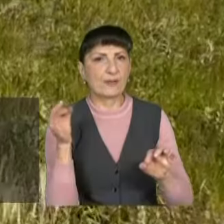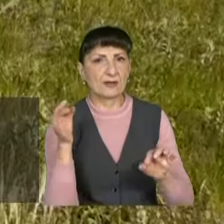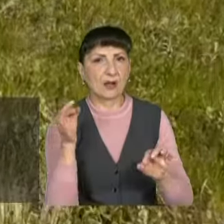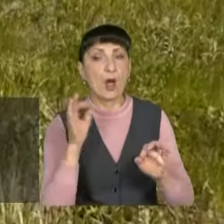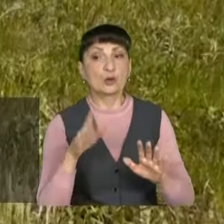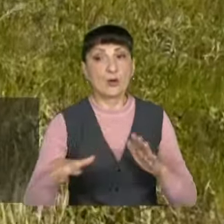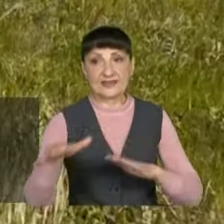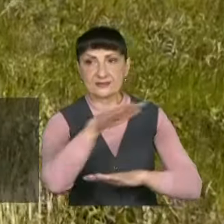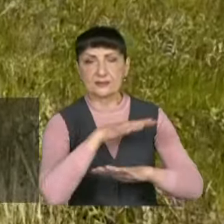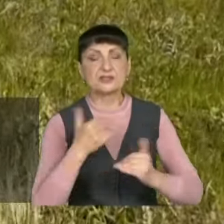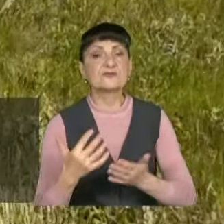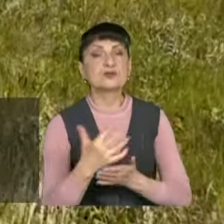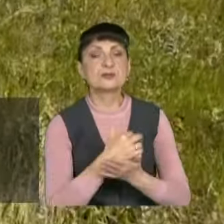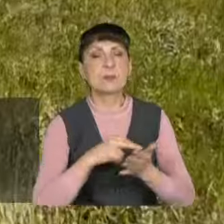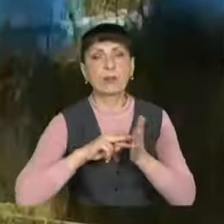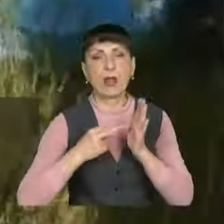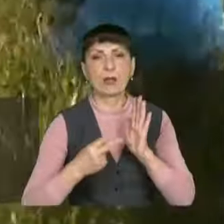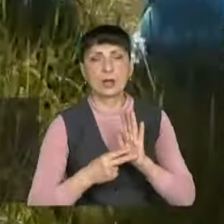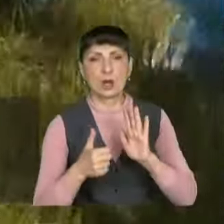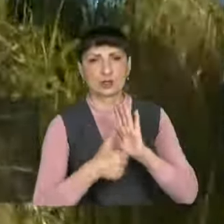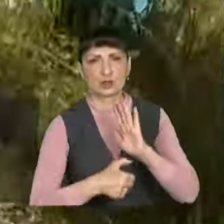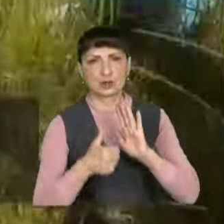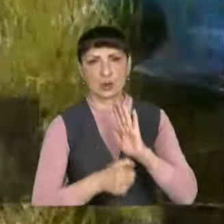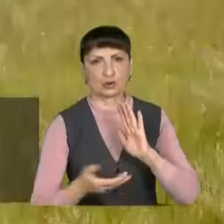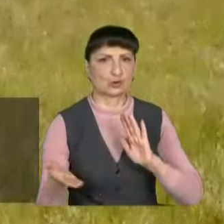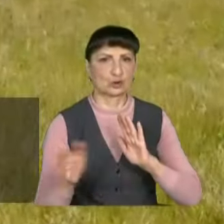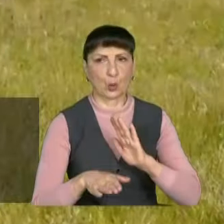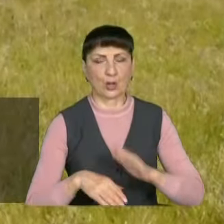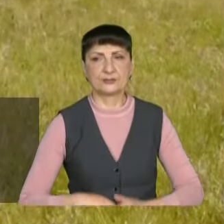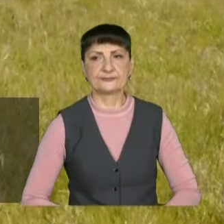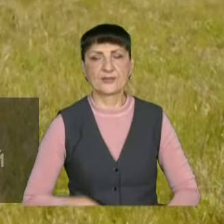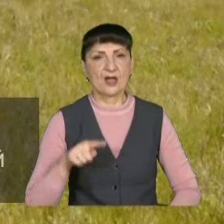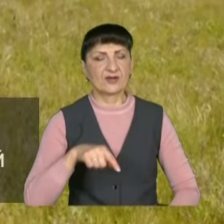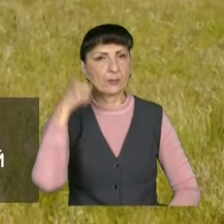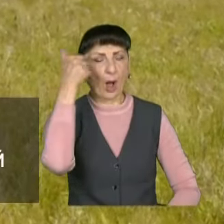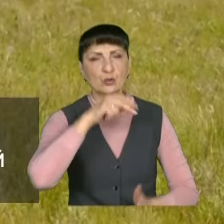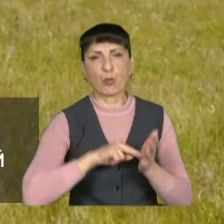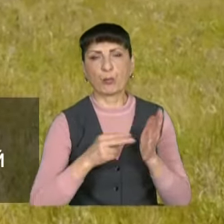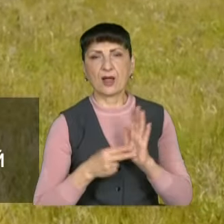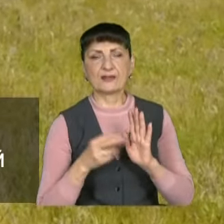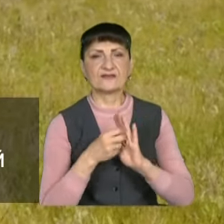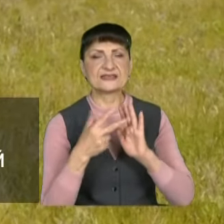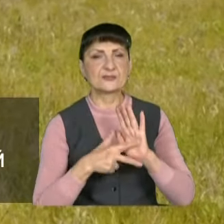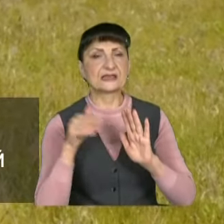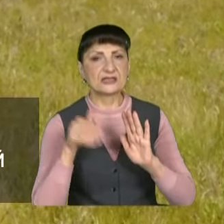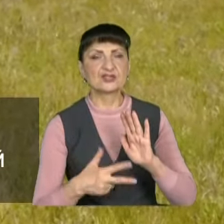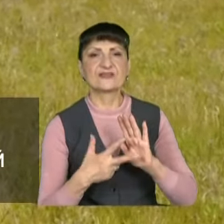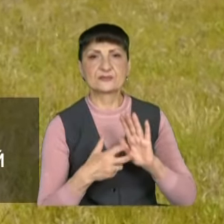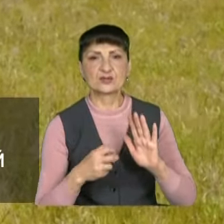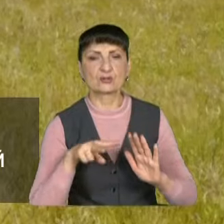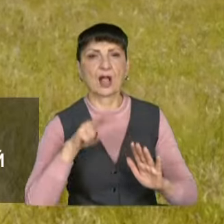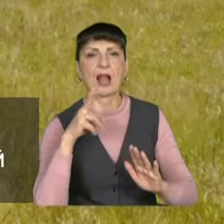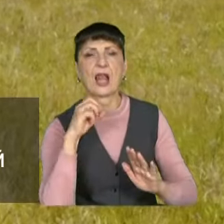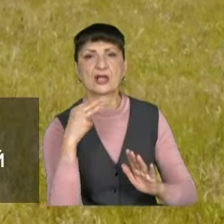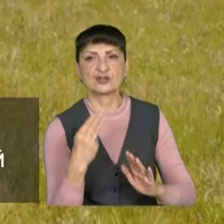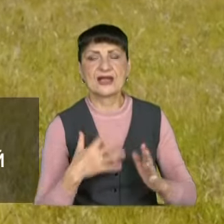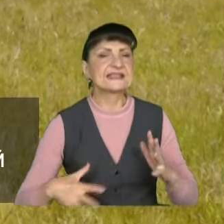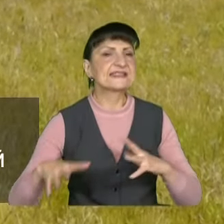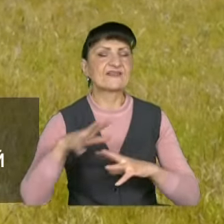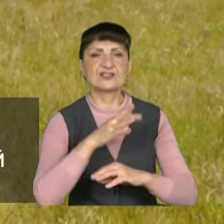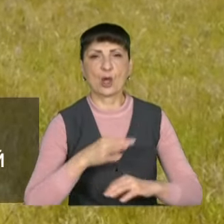этой территории сегодня планируют собрать 600 особей. В этом году у нас план стоит 18 800 клещей. Это со всей